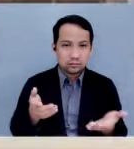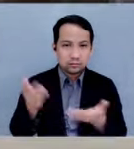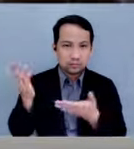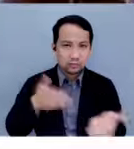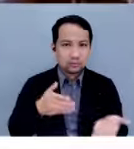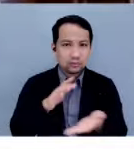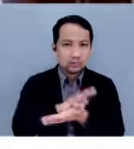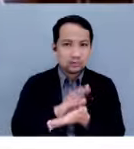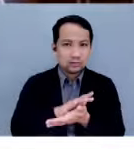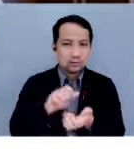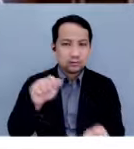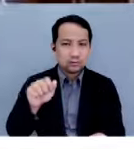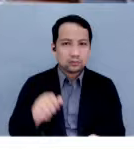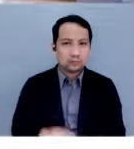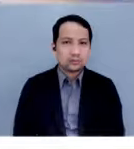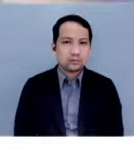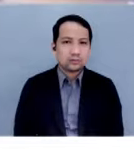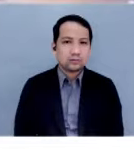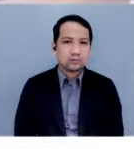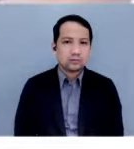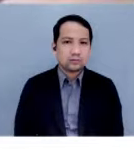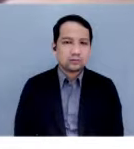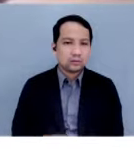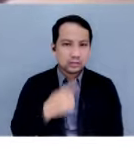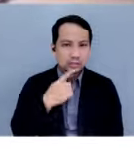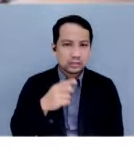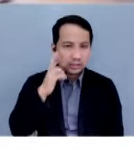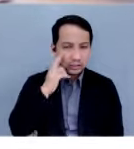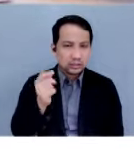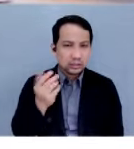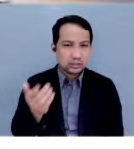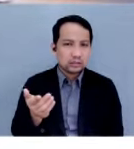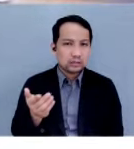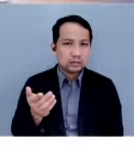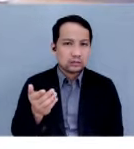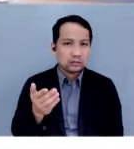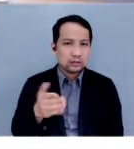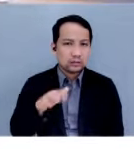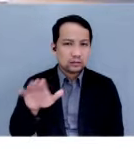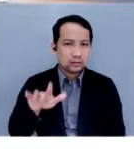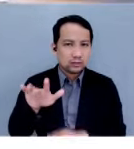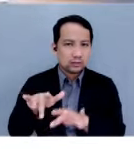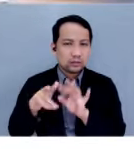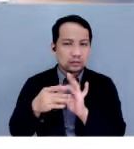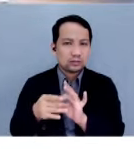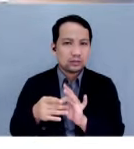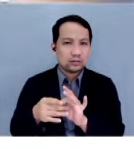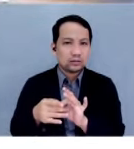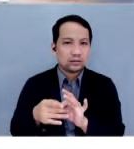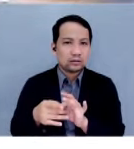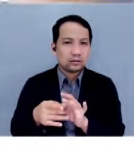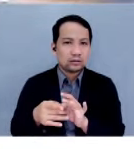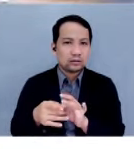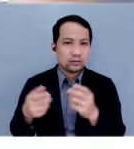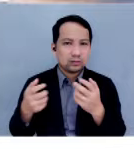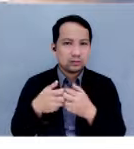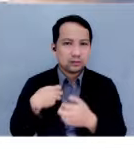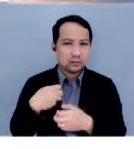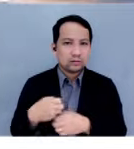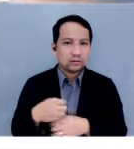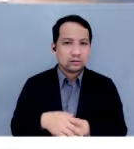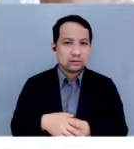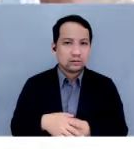sir. Pero di nagustuhan ni Tulfo ang tila pag-baby ng dating PNP chief sa mga sangkot na pulis. Ngayon sinabi